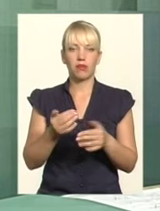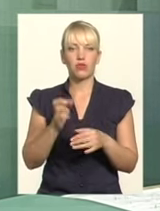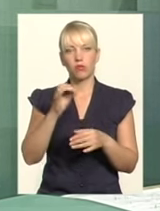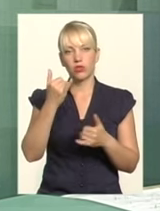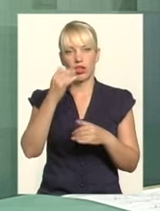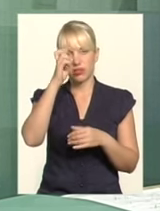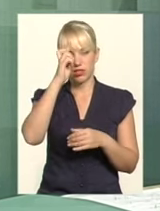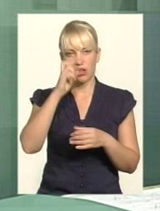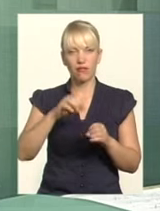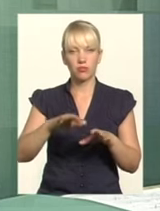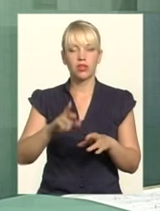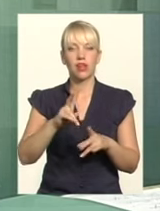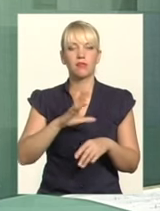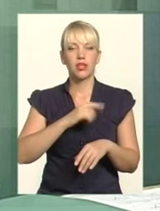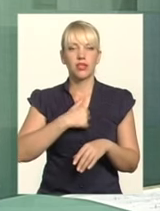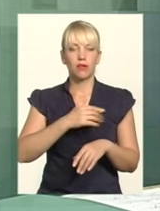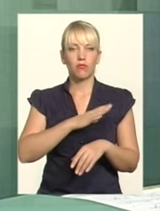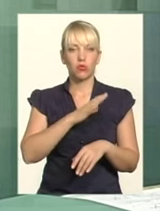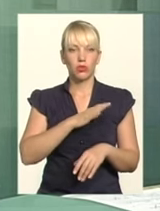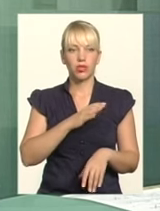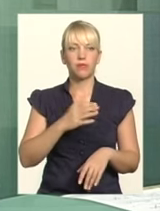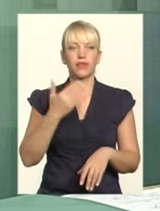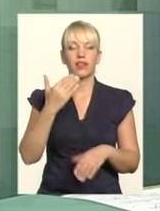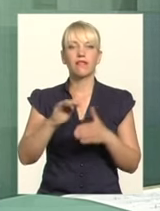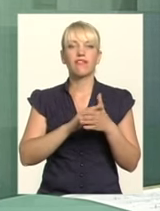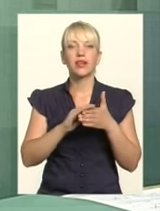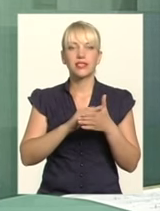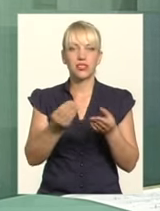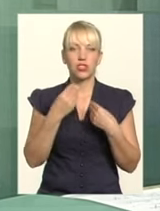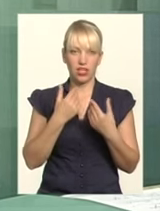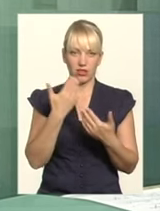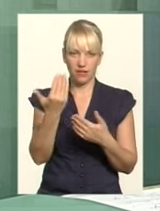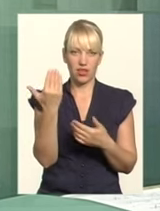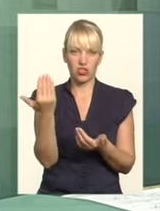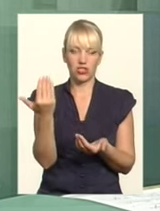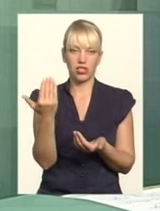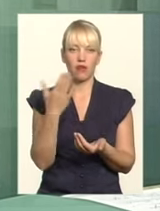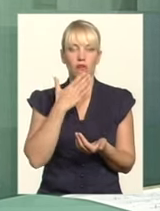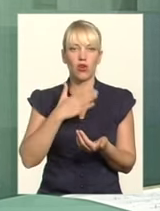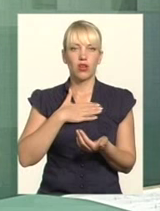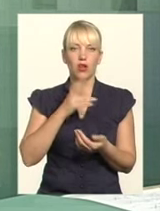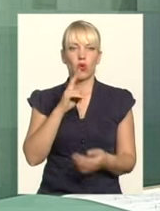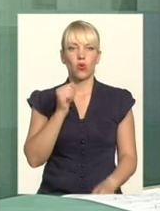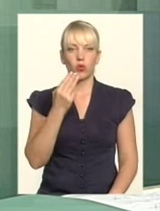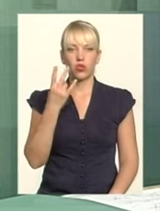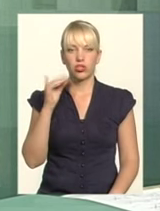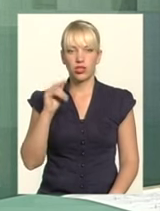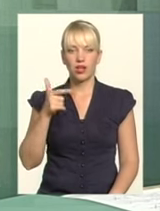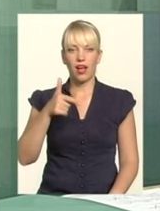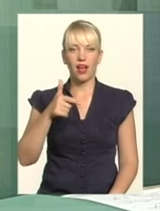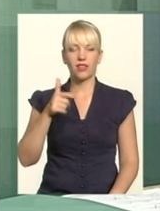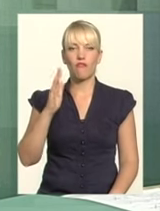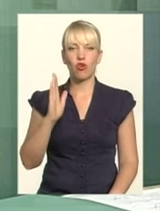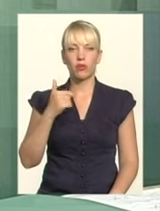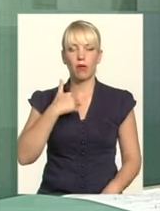держава постановила. Як мені буде? Дайте, от, куди далі? Ви можете своє прізвище назвати? Назвіть своє прізвище. Моя Кушнір Ганна Володимирівна. Я живу